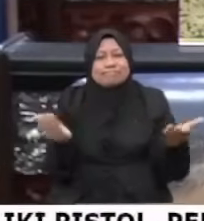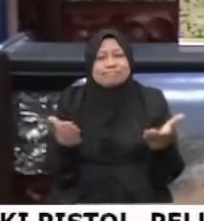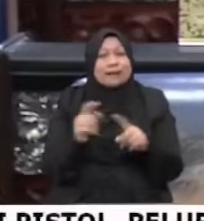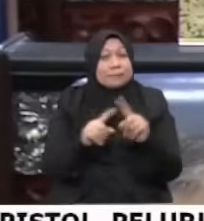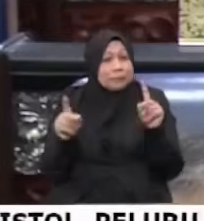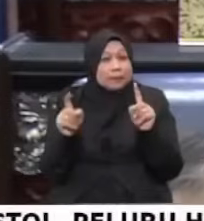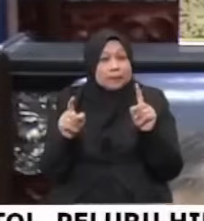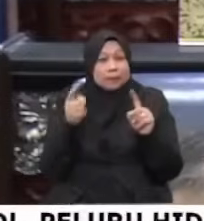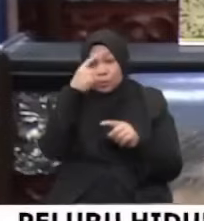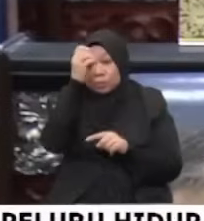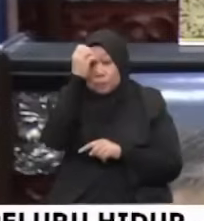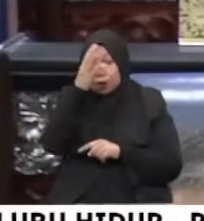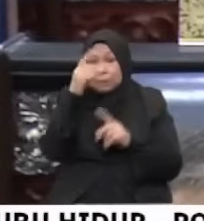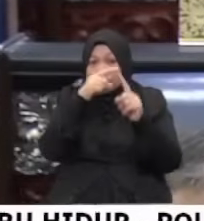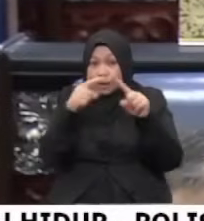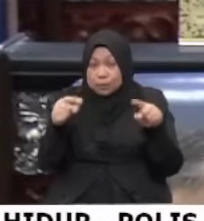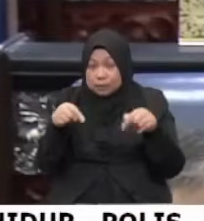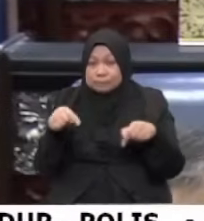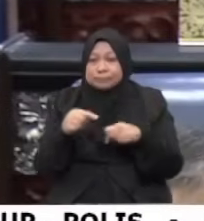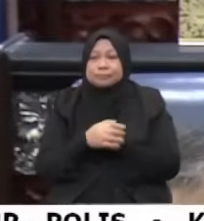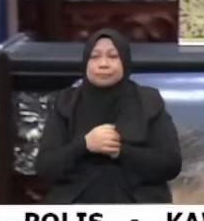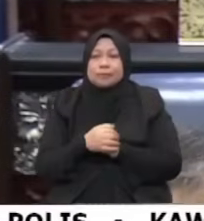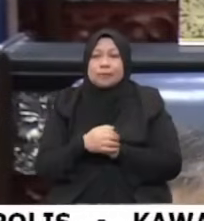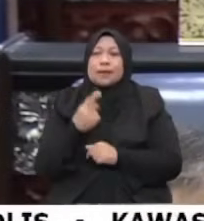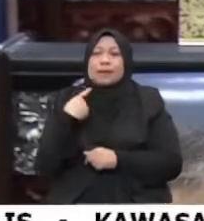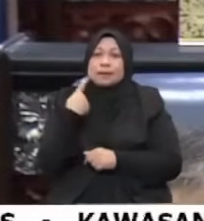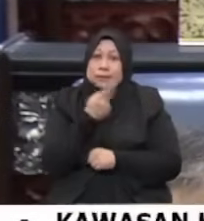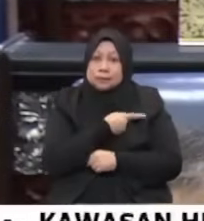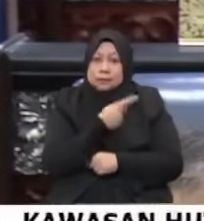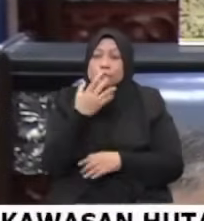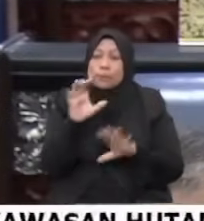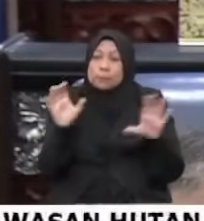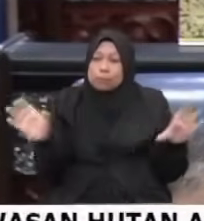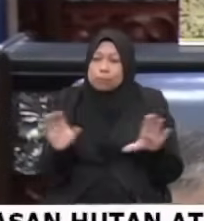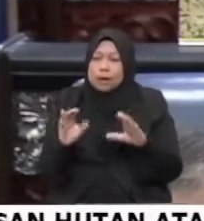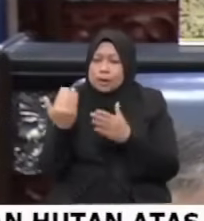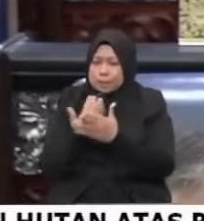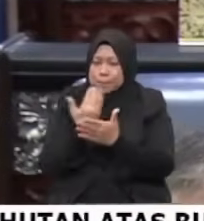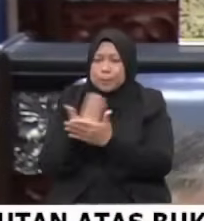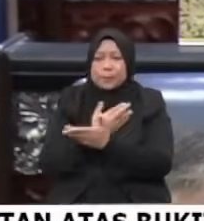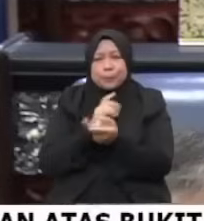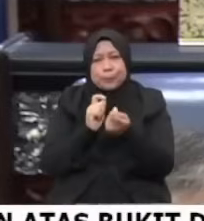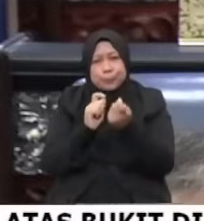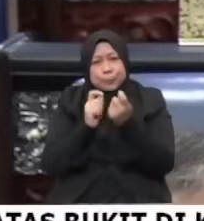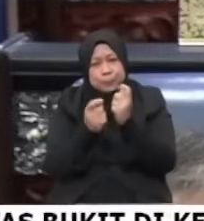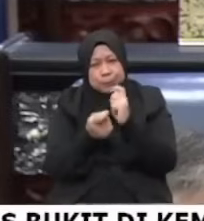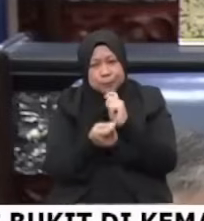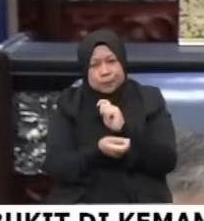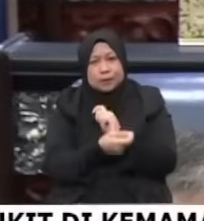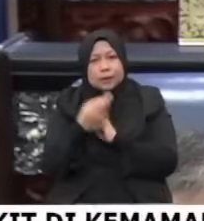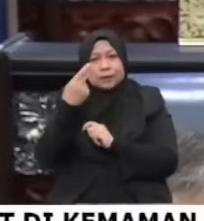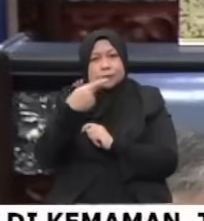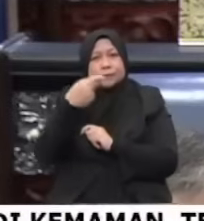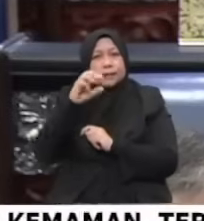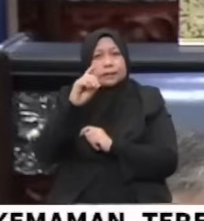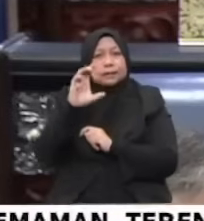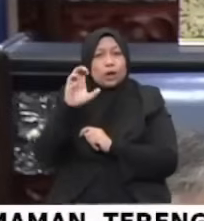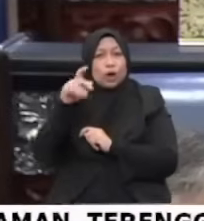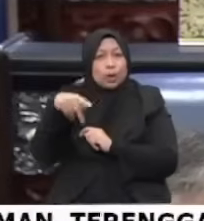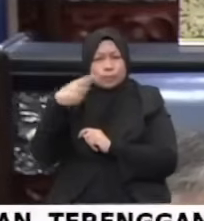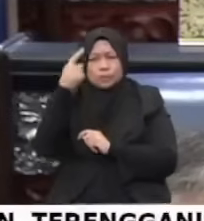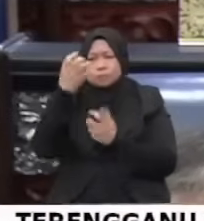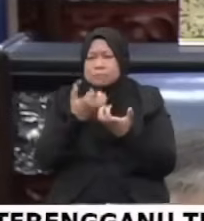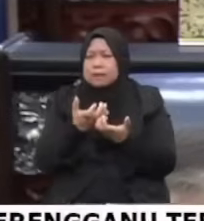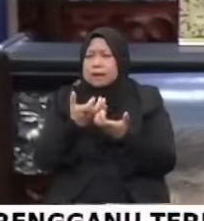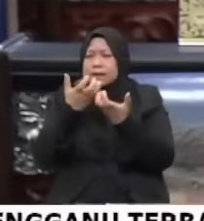tetapi untuk makluman Dew yang mula ini kita telah melakukan beberapa pembaharuan ya dalam hrdcop termasuk untuk